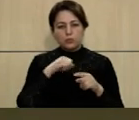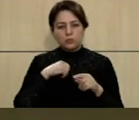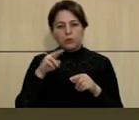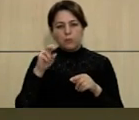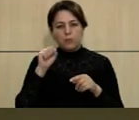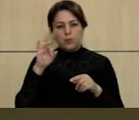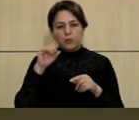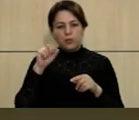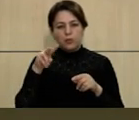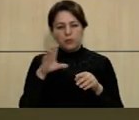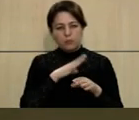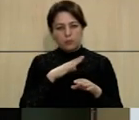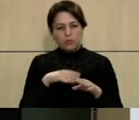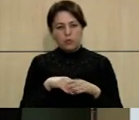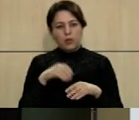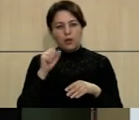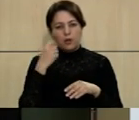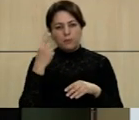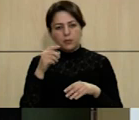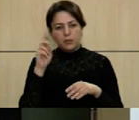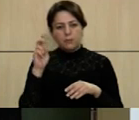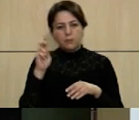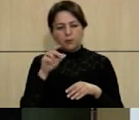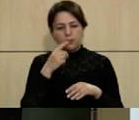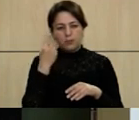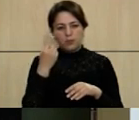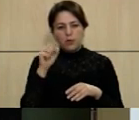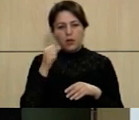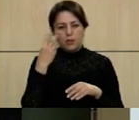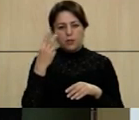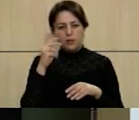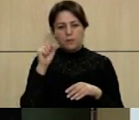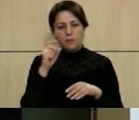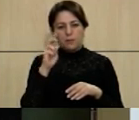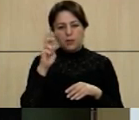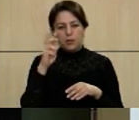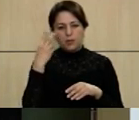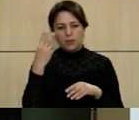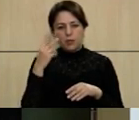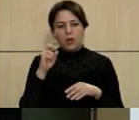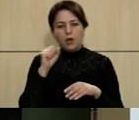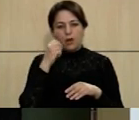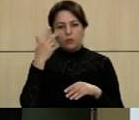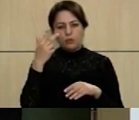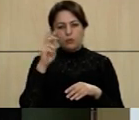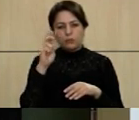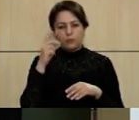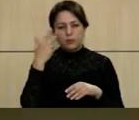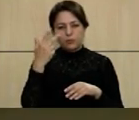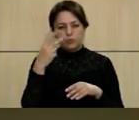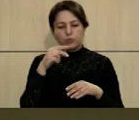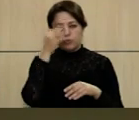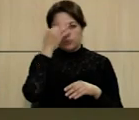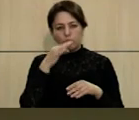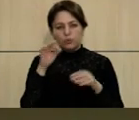bo'lgan, ya'ni A1, B1, A2, B2, A3, B3 to'g'ri